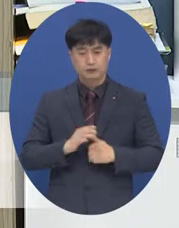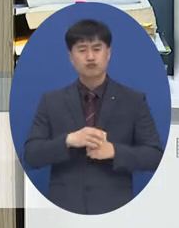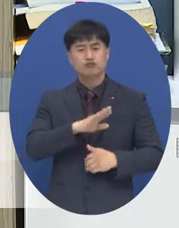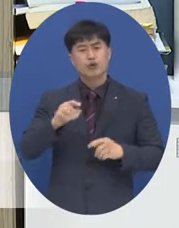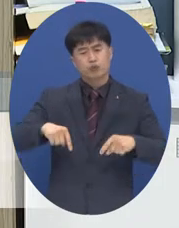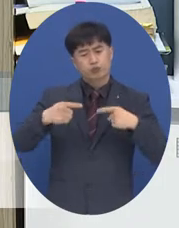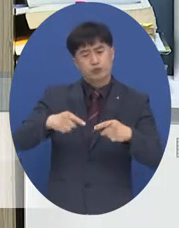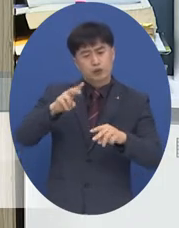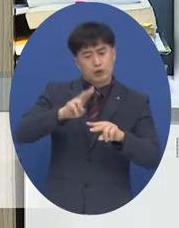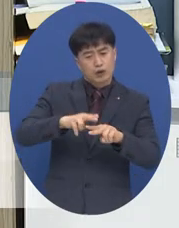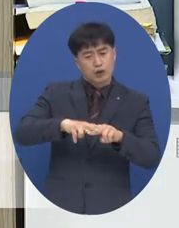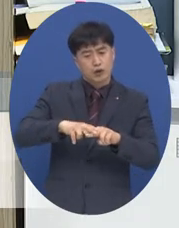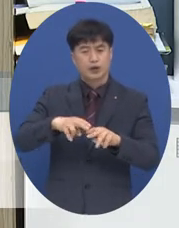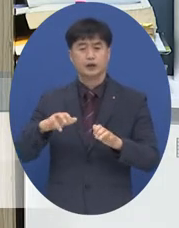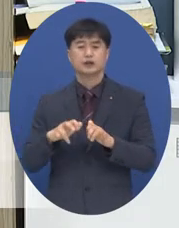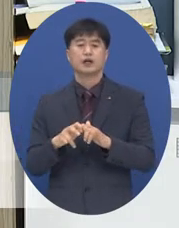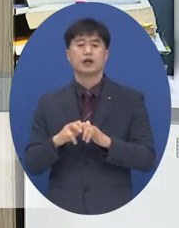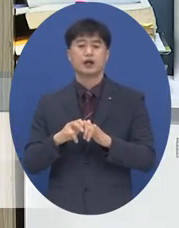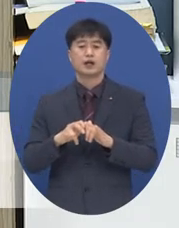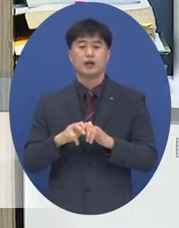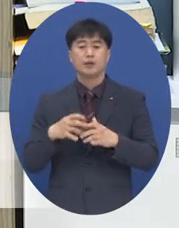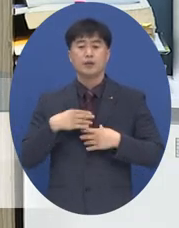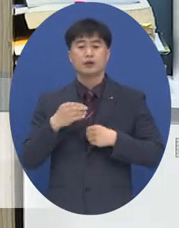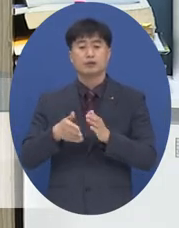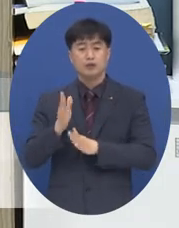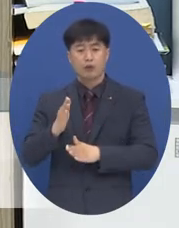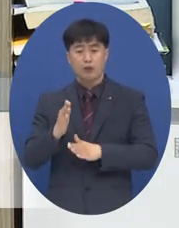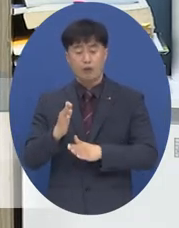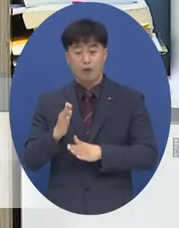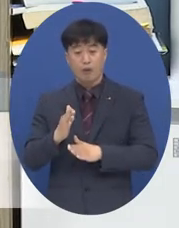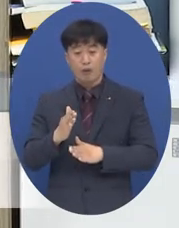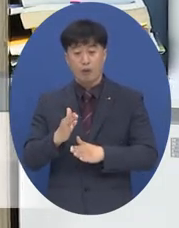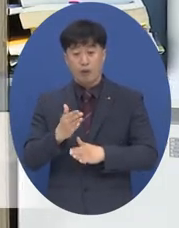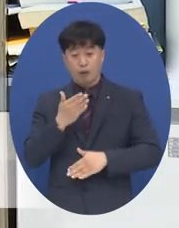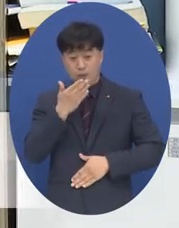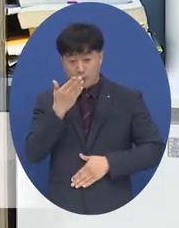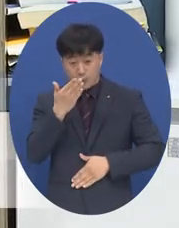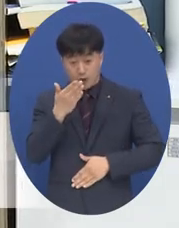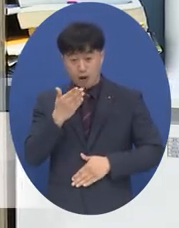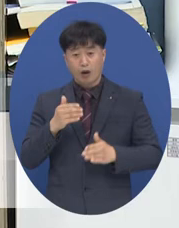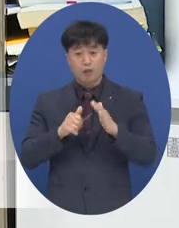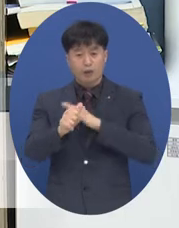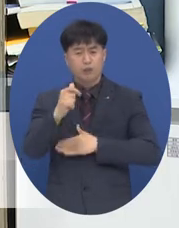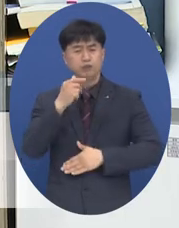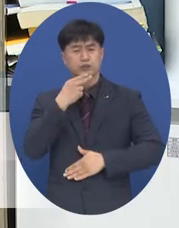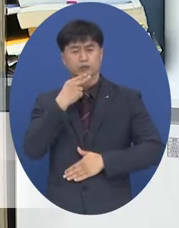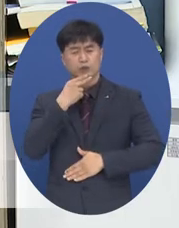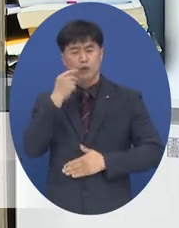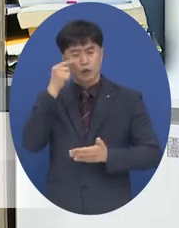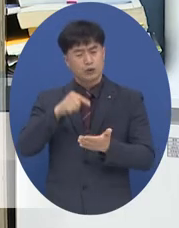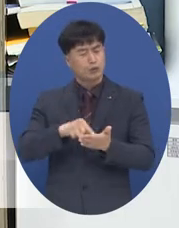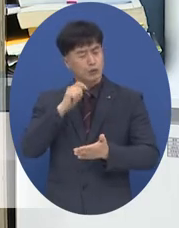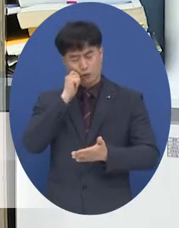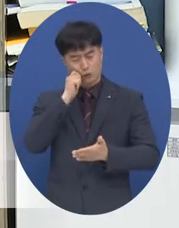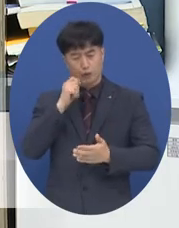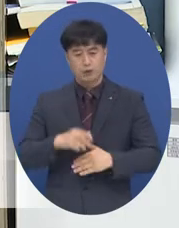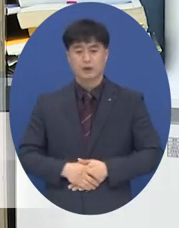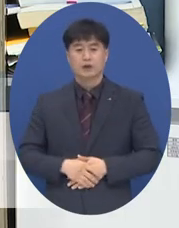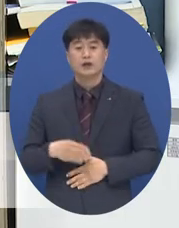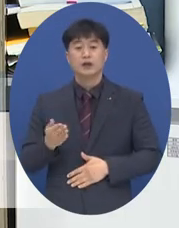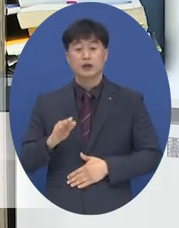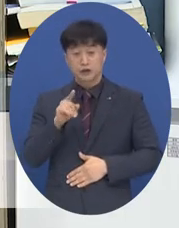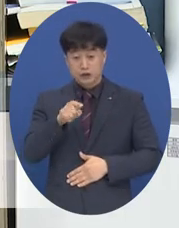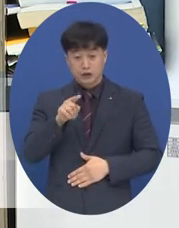저희들이 이제 혈 차를 타고 있는 장애인 현세적 제대로 되면 지 안 돼 있는지 가보지 않은 확인을 할 수가 없어요